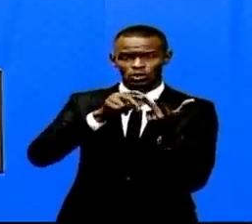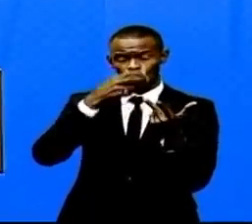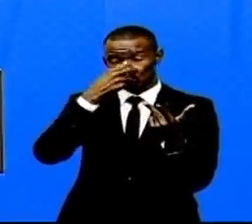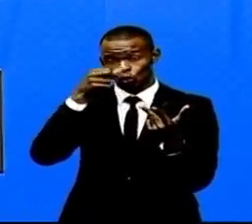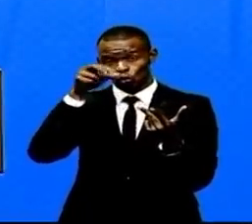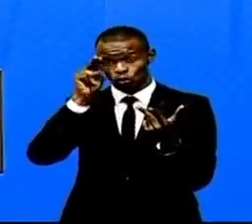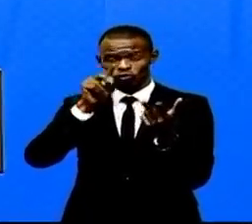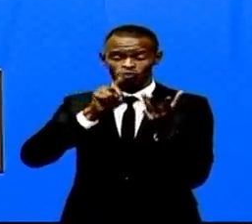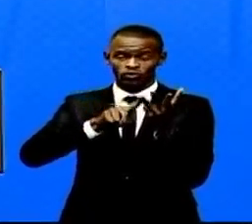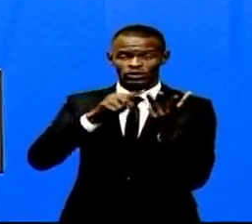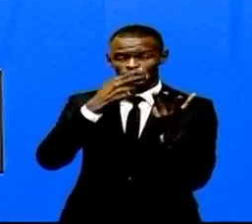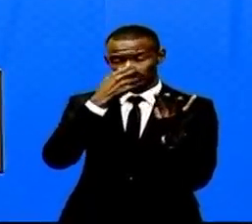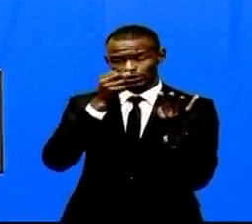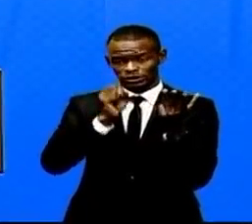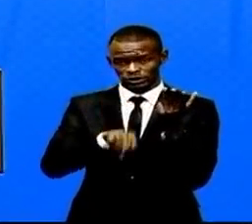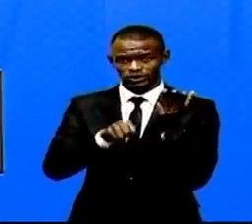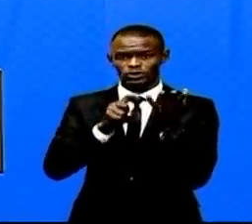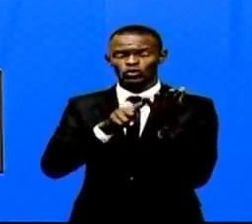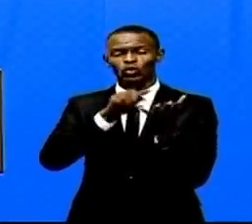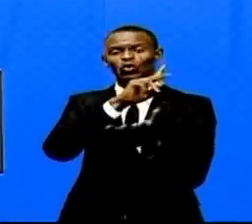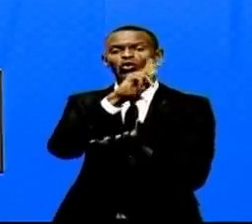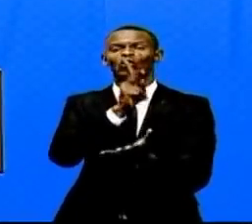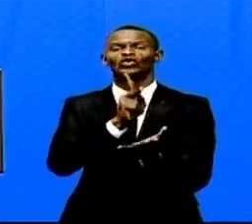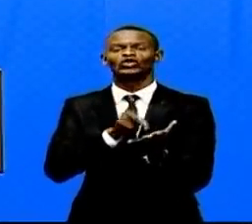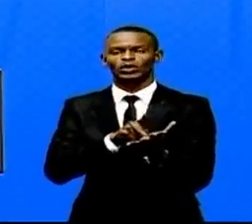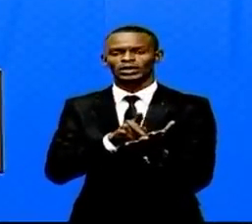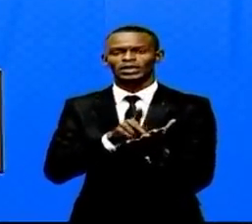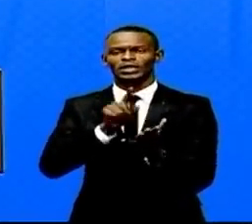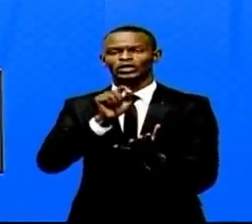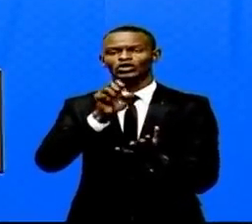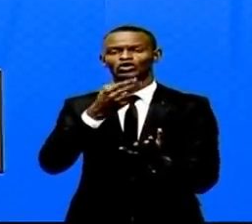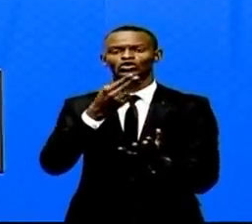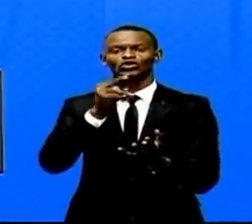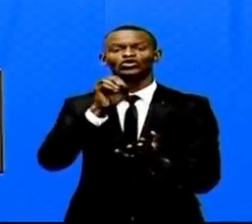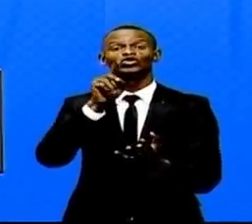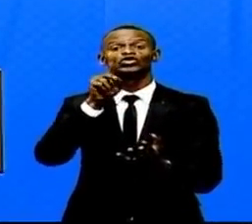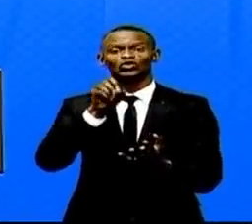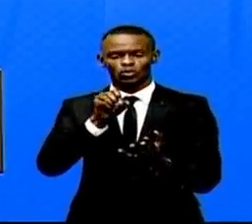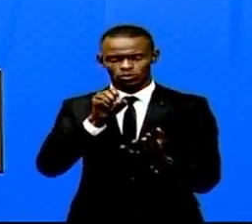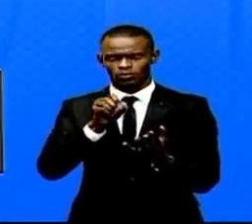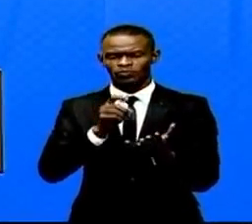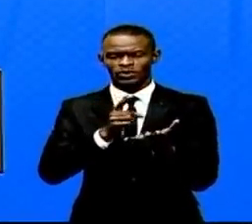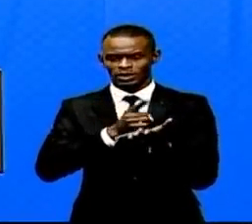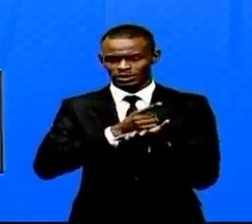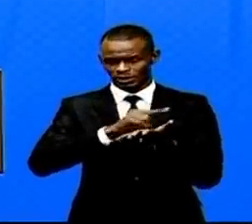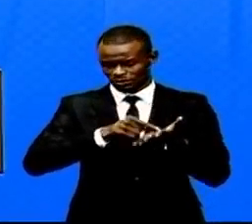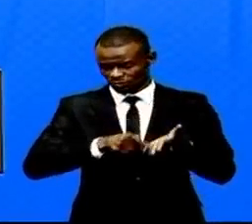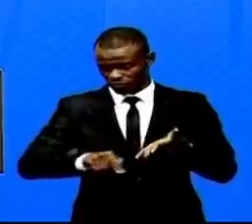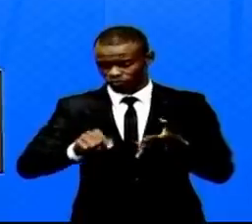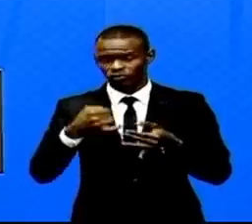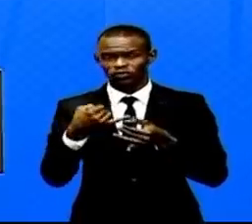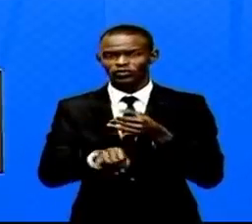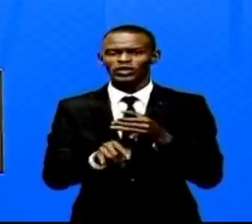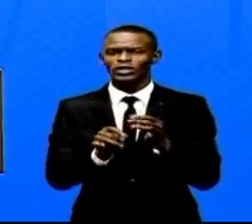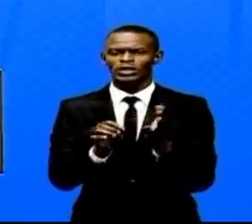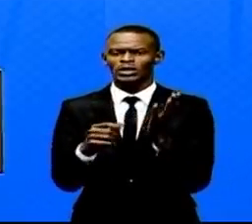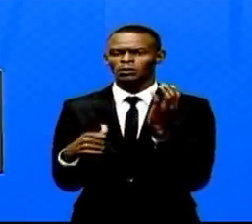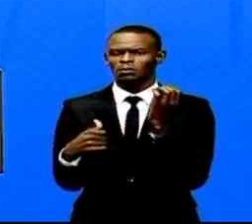Tchopo et 1 au Congo central. Pendant la semaine qui se termine, on n'a enregistré aucun cas de décès.